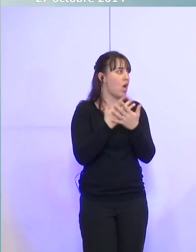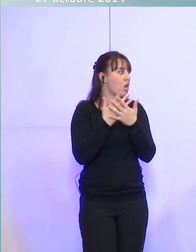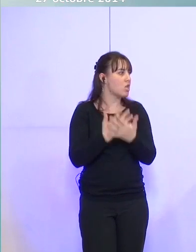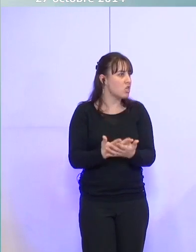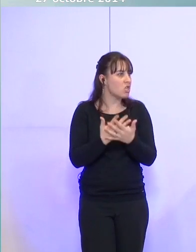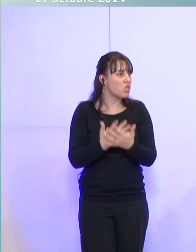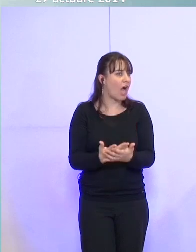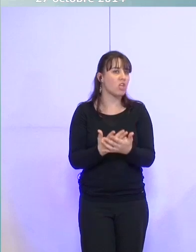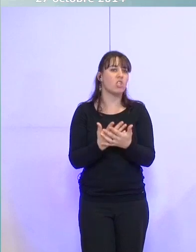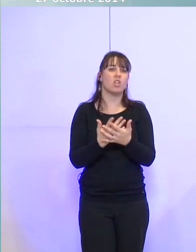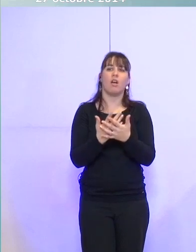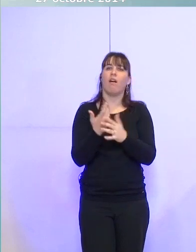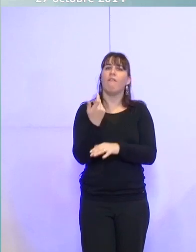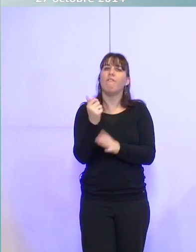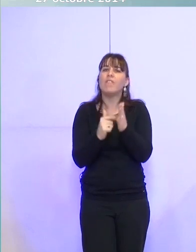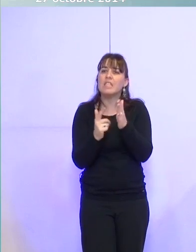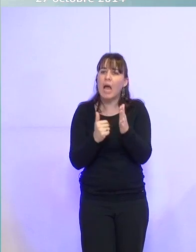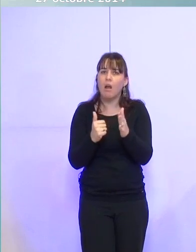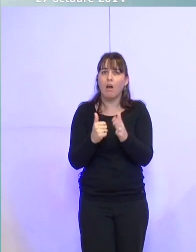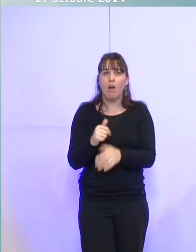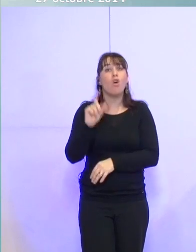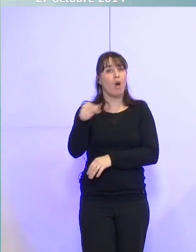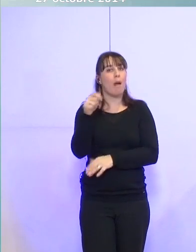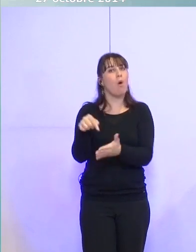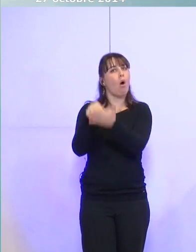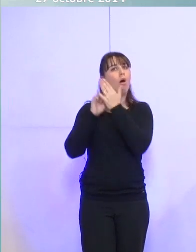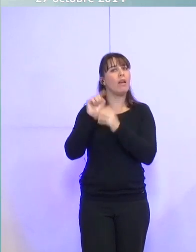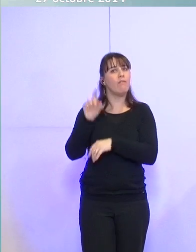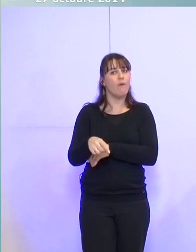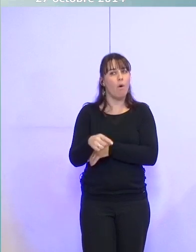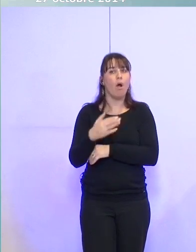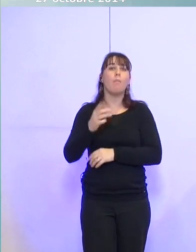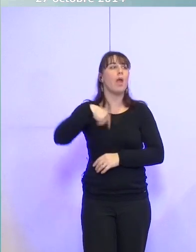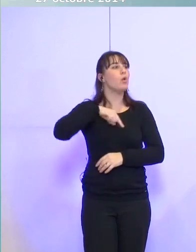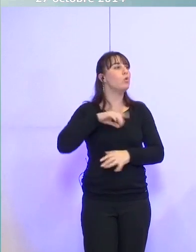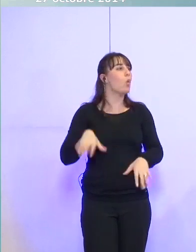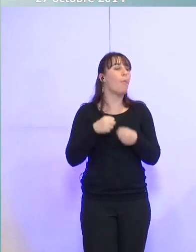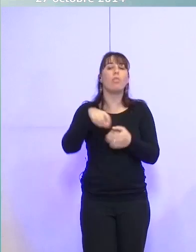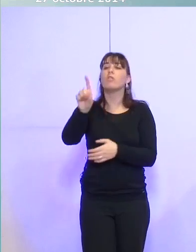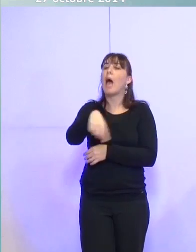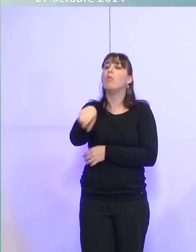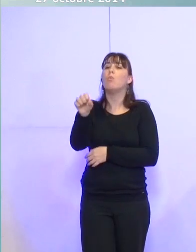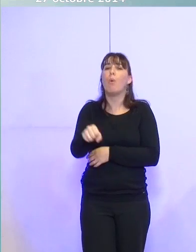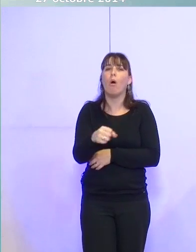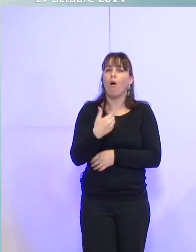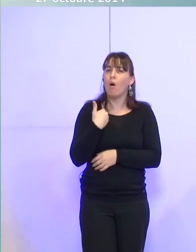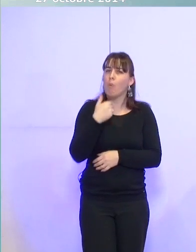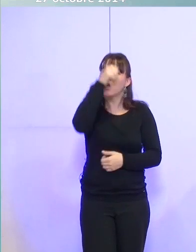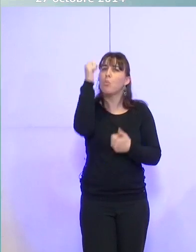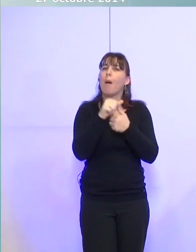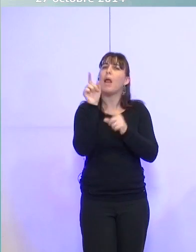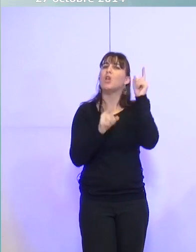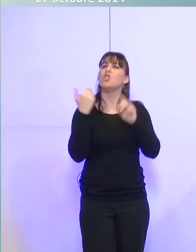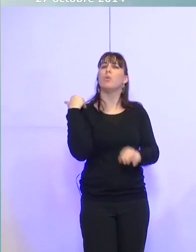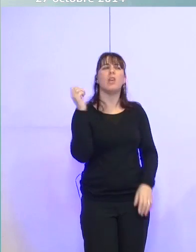fiscales qu'Alpexpo est obligé de payer normalement, mais nous avons cette capacité à les annuler. J'avais posé la question en